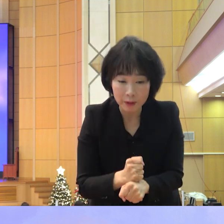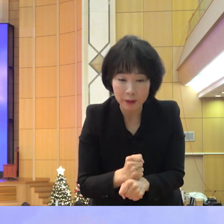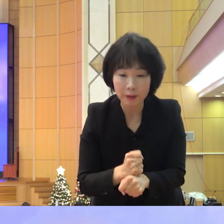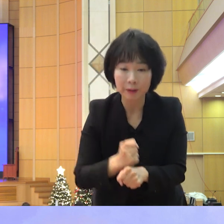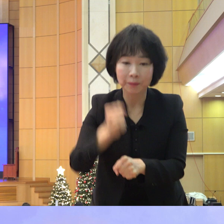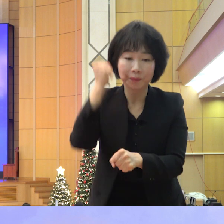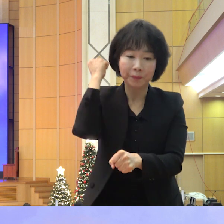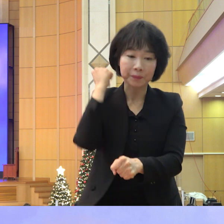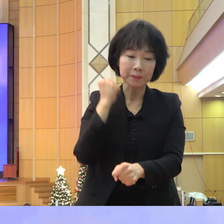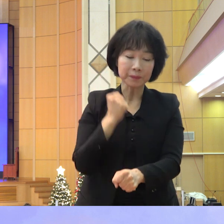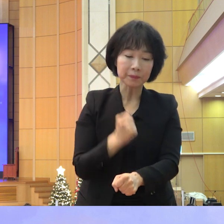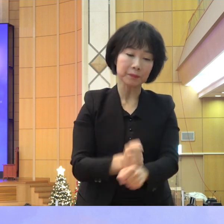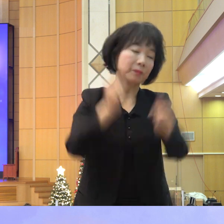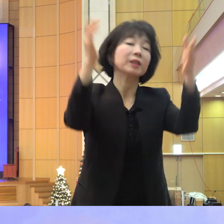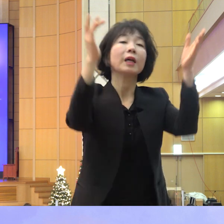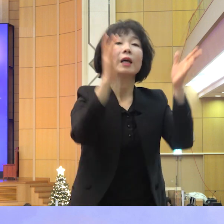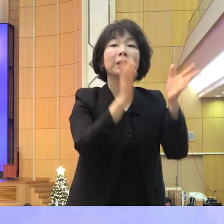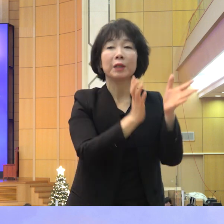되려하는